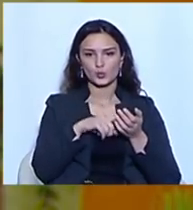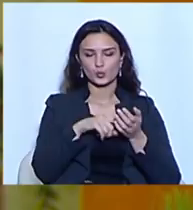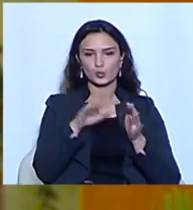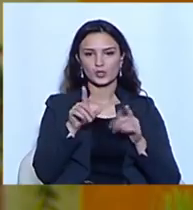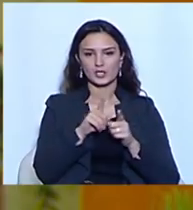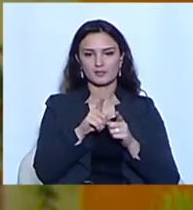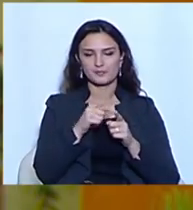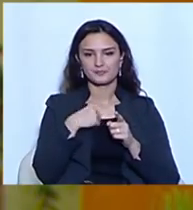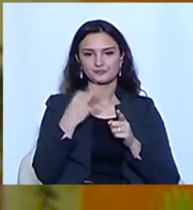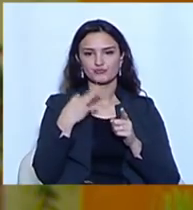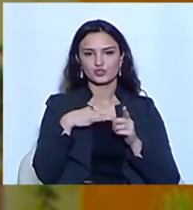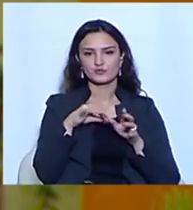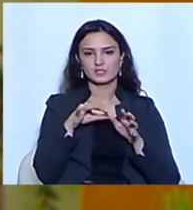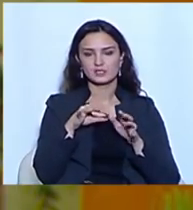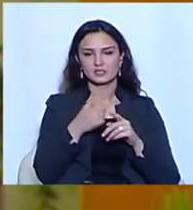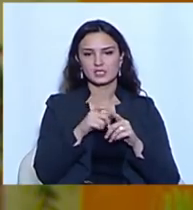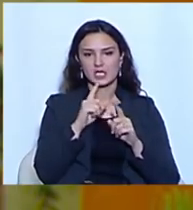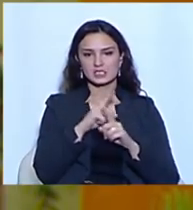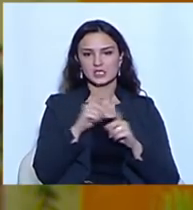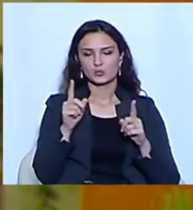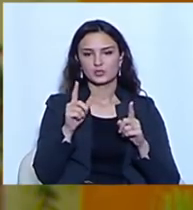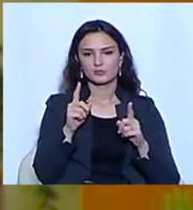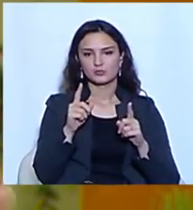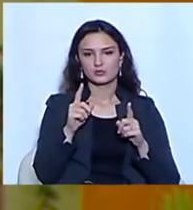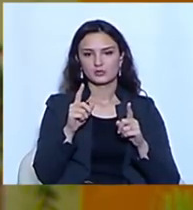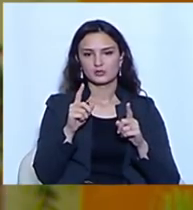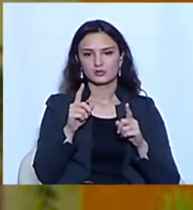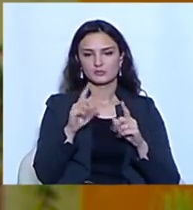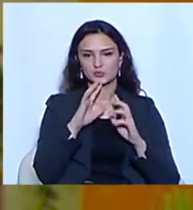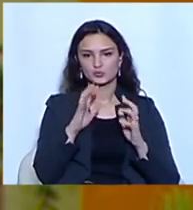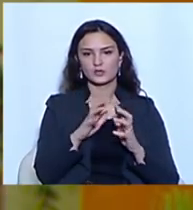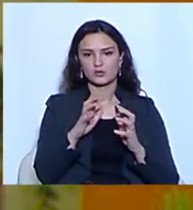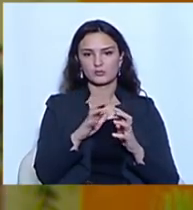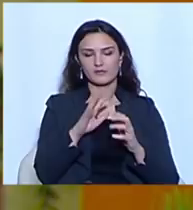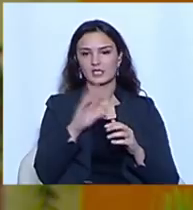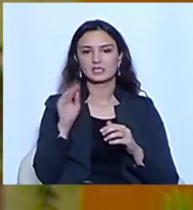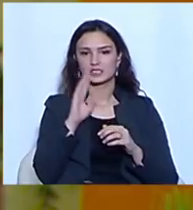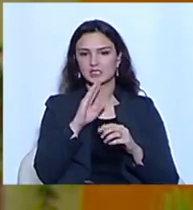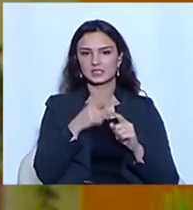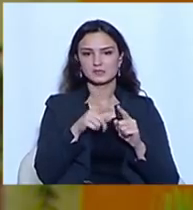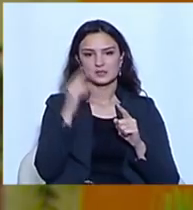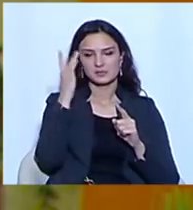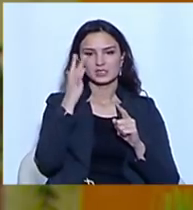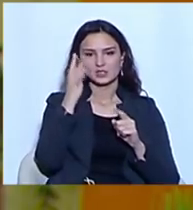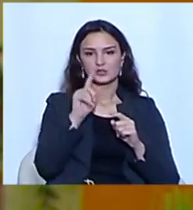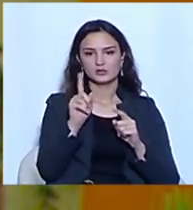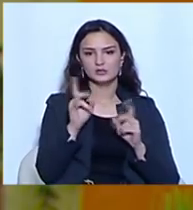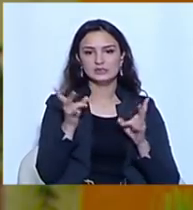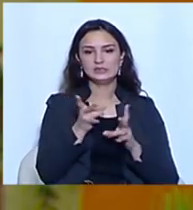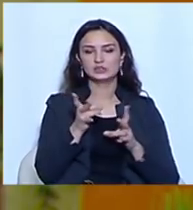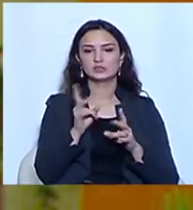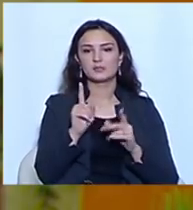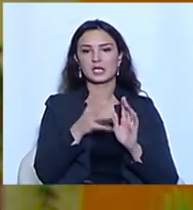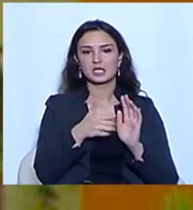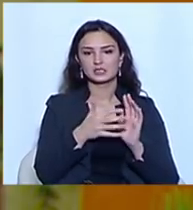ამიტომ მაქვს შვილების მიმართ განსაკუთრებული ზრუნავა ისე როგორც ყველა დედას და იმაზე ფიქრი, რა სჭირდებათ,